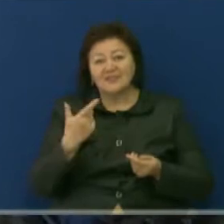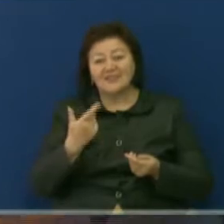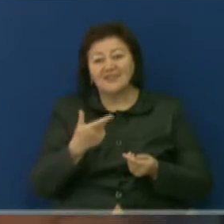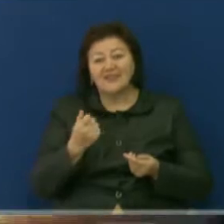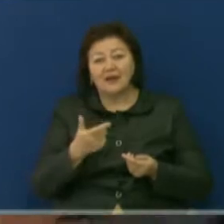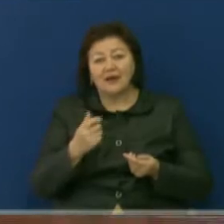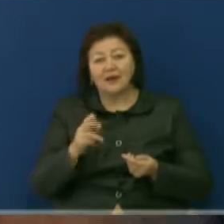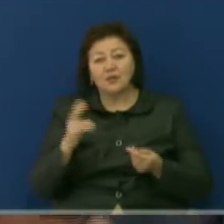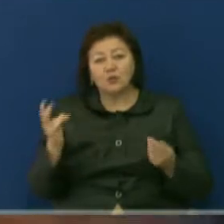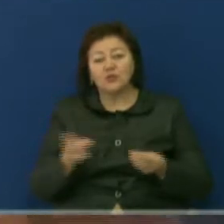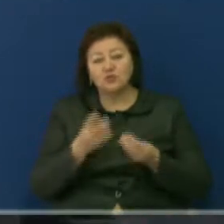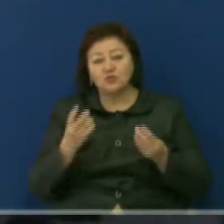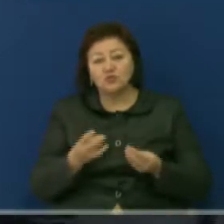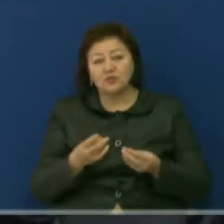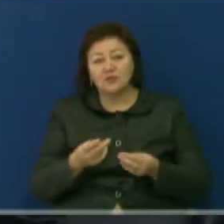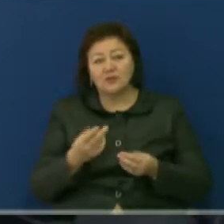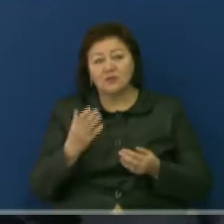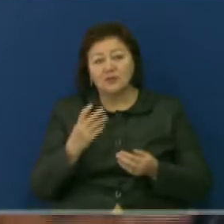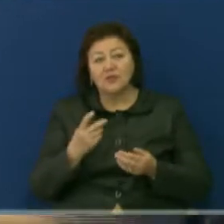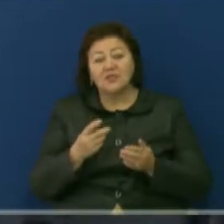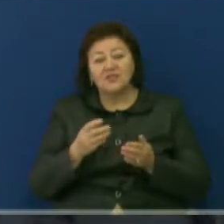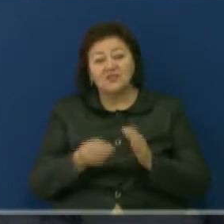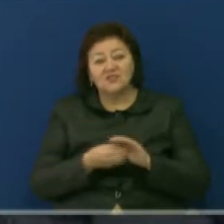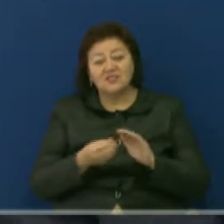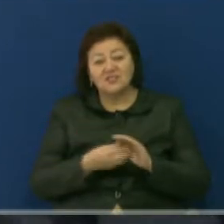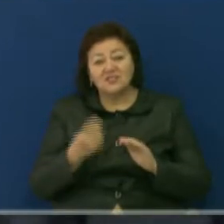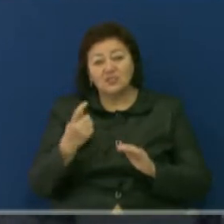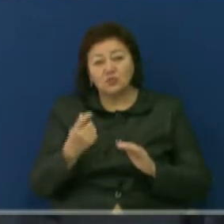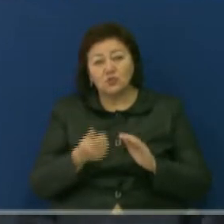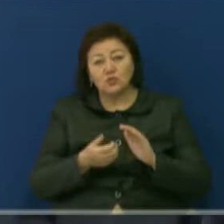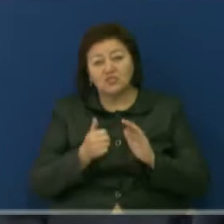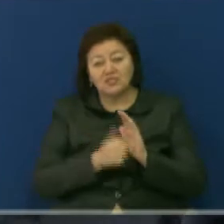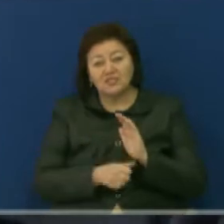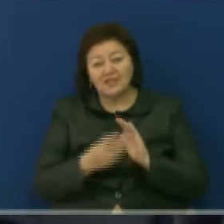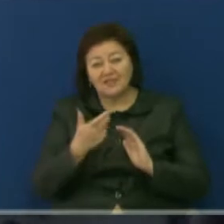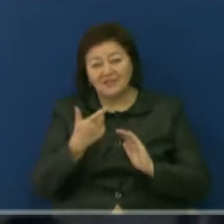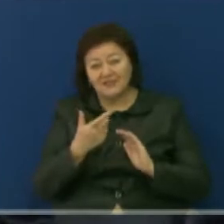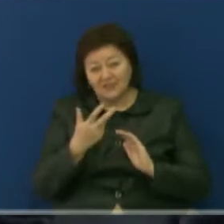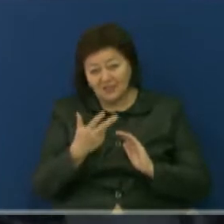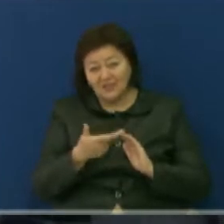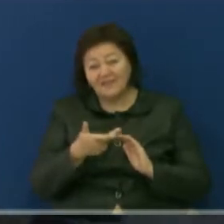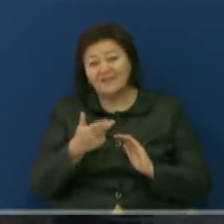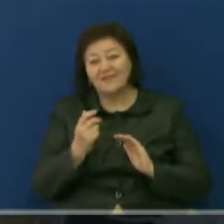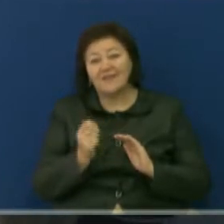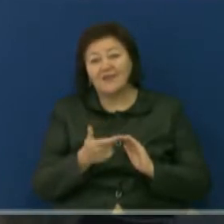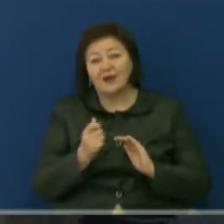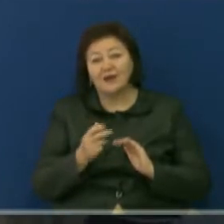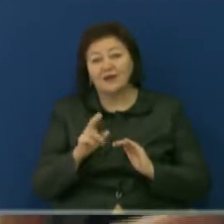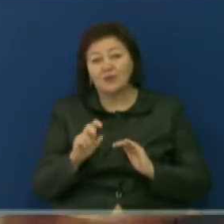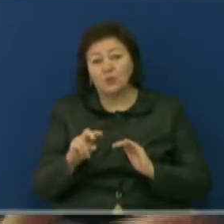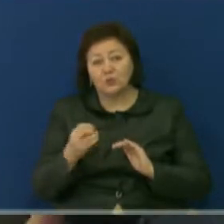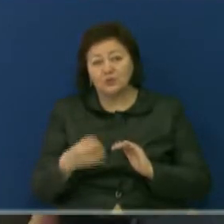артуы керек. Дефицит по городу 163. Қала бойынша жылу тапшылығы 163 гигакалорий. Биыл біз оны 90